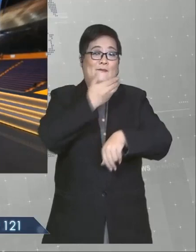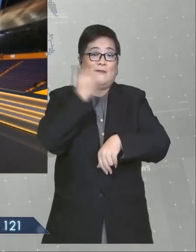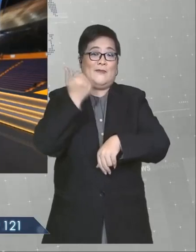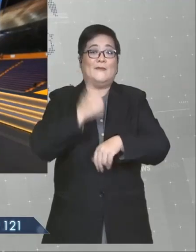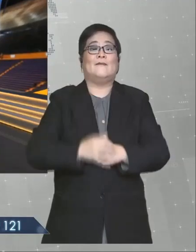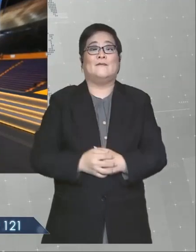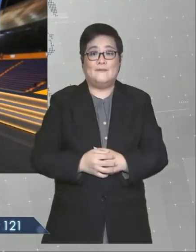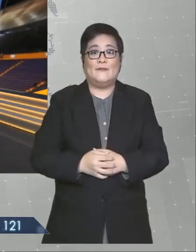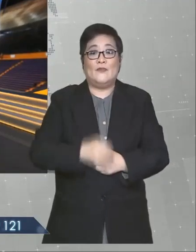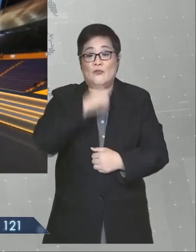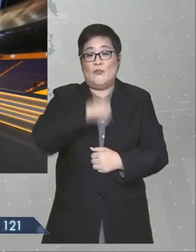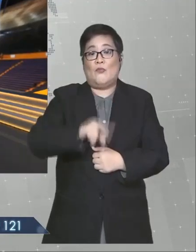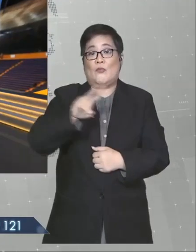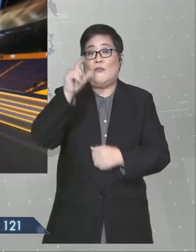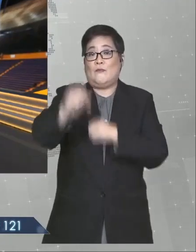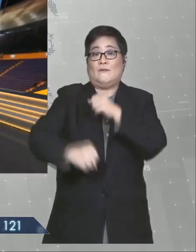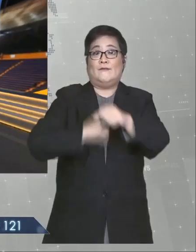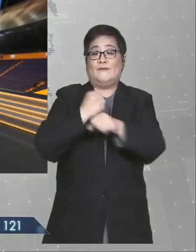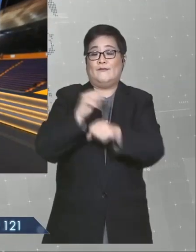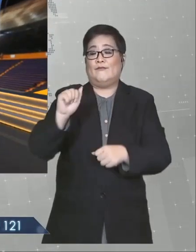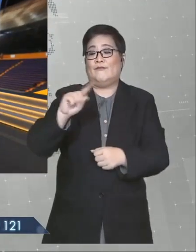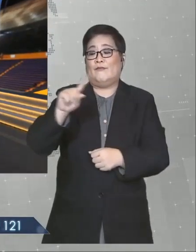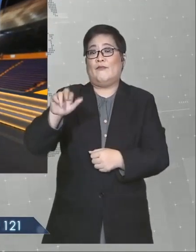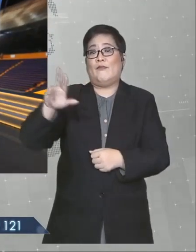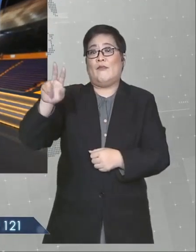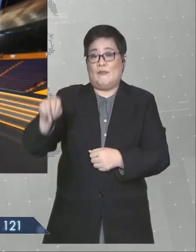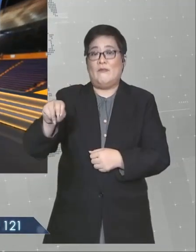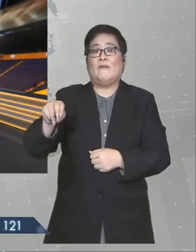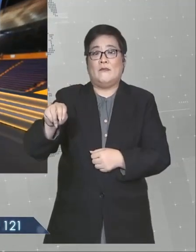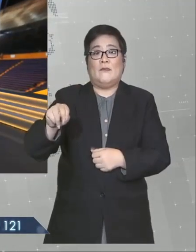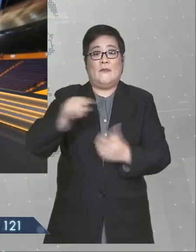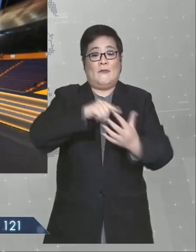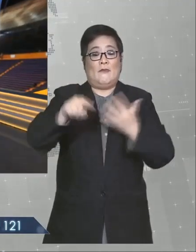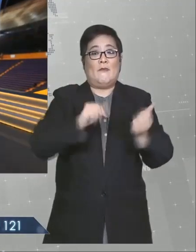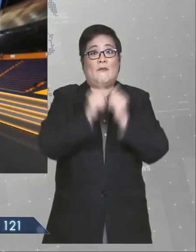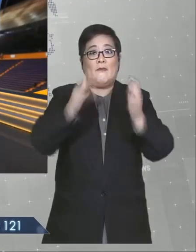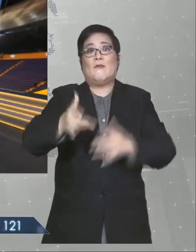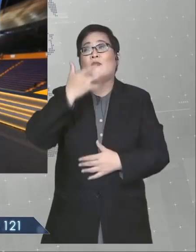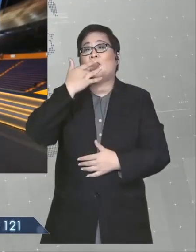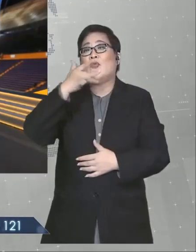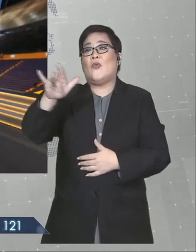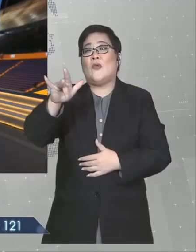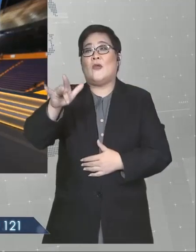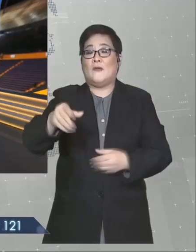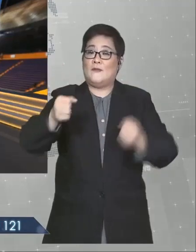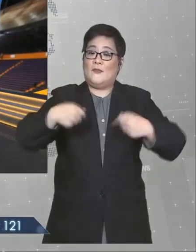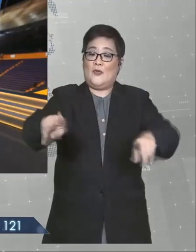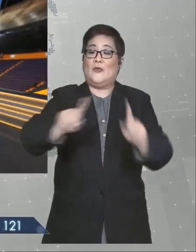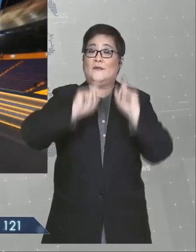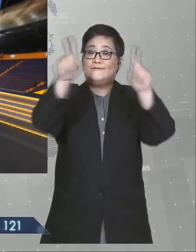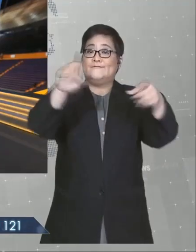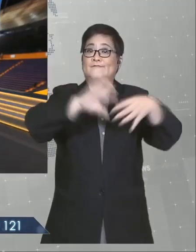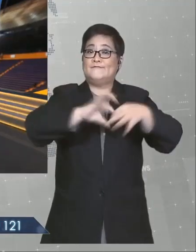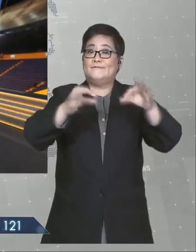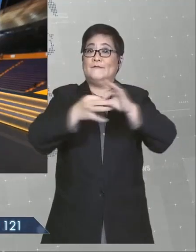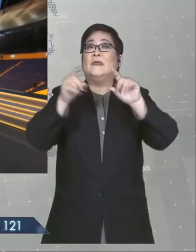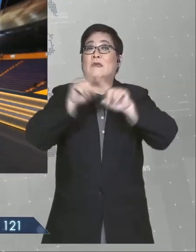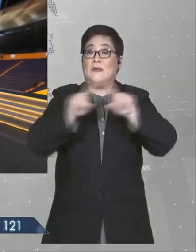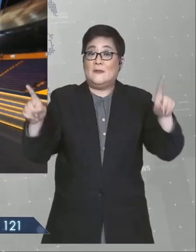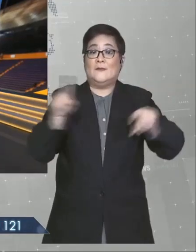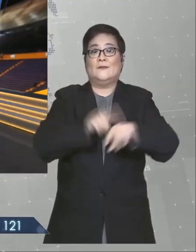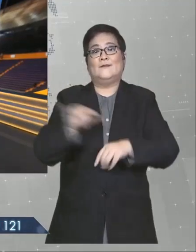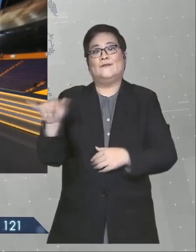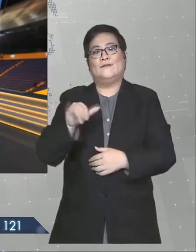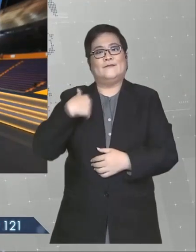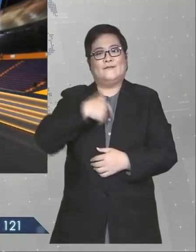yang lebih baik. Pada usia 21 tahun, Azrin Nabila antara atlet yang bertuah menerima pendedahan Olimpik. Namun pada masa sama